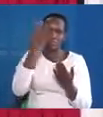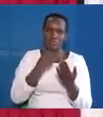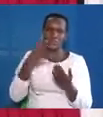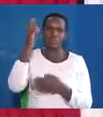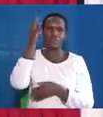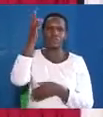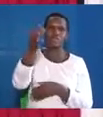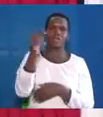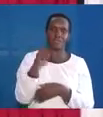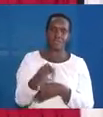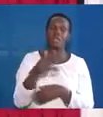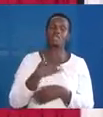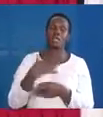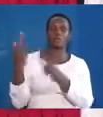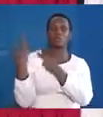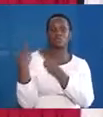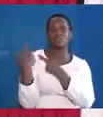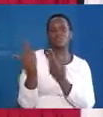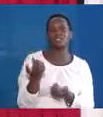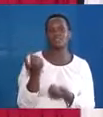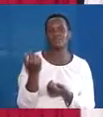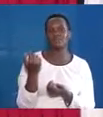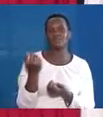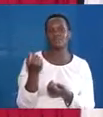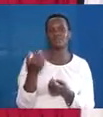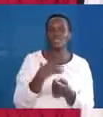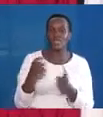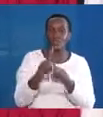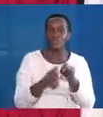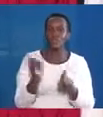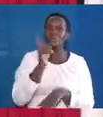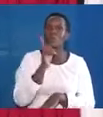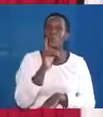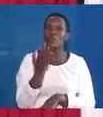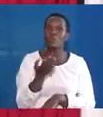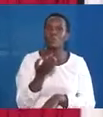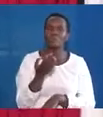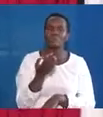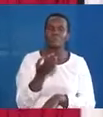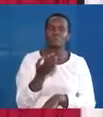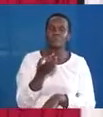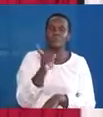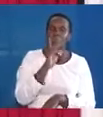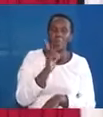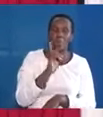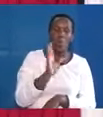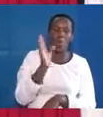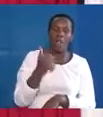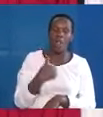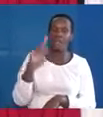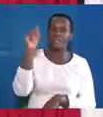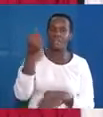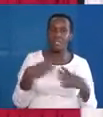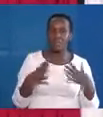is our responsibility. And tomorrow, there will be those Kenyans who will be